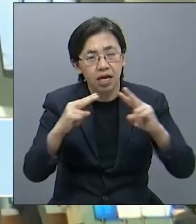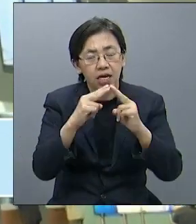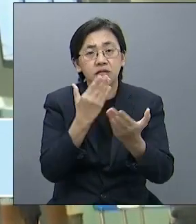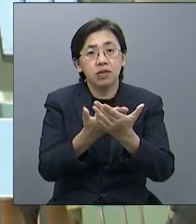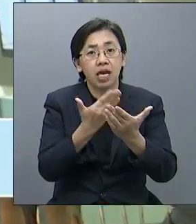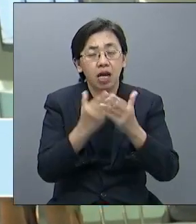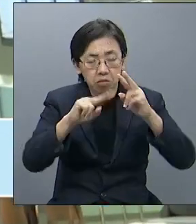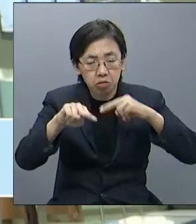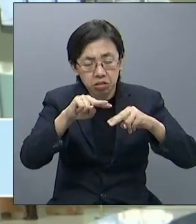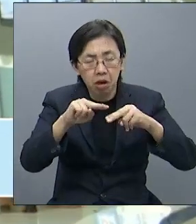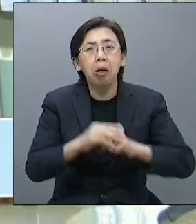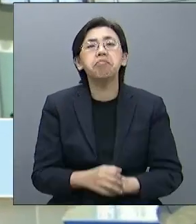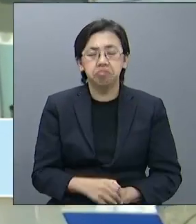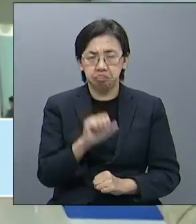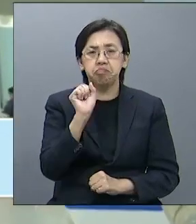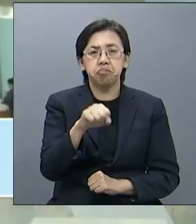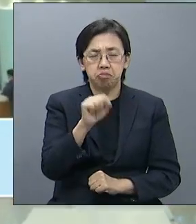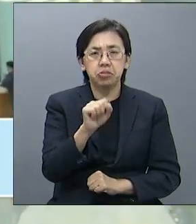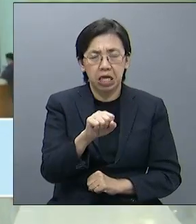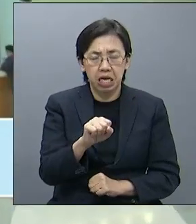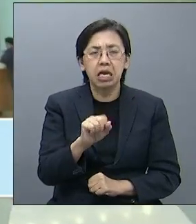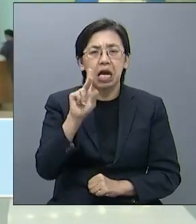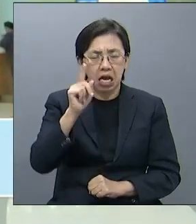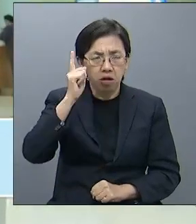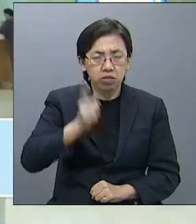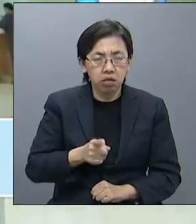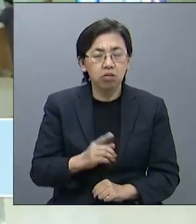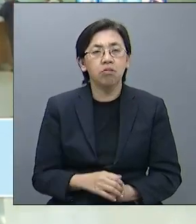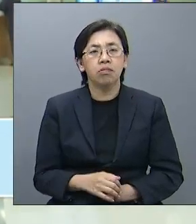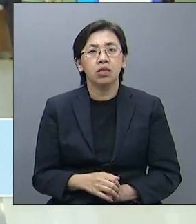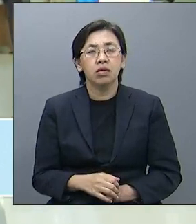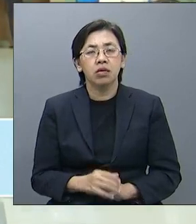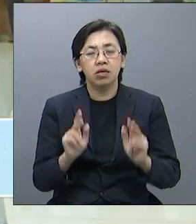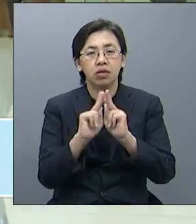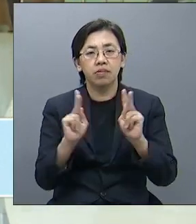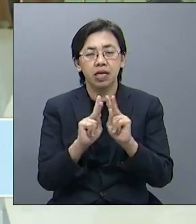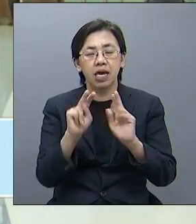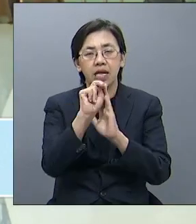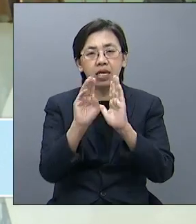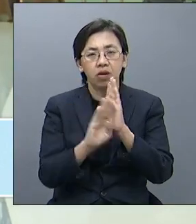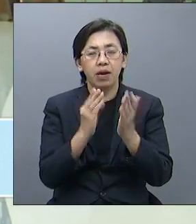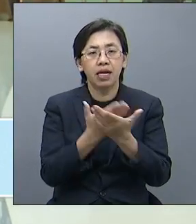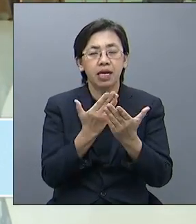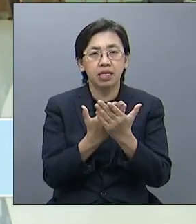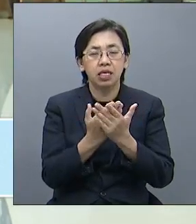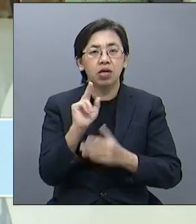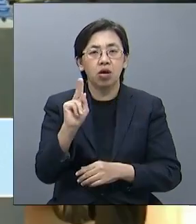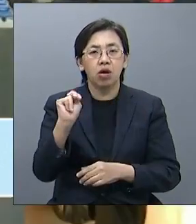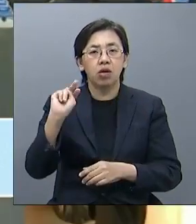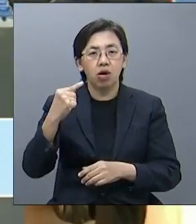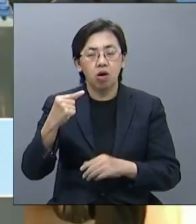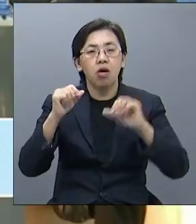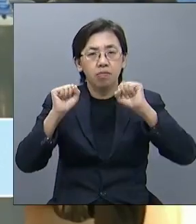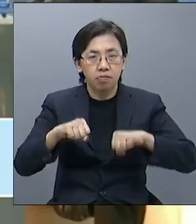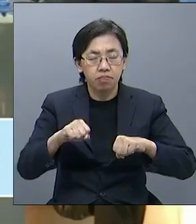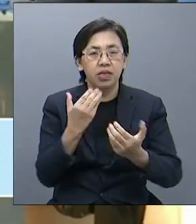คลังพบว่าข้อมูลดังกล่าวนั้นเป็นข้อมูลจริงค่ะโดยคณะกรรมการนโยบายทางการเงินหรือกนงมีมติเอกฉันท์นะคะให้